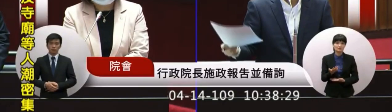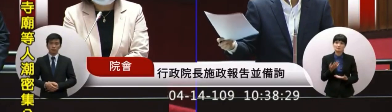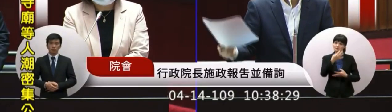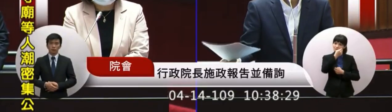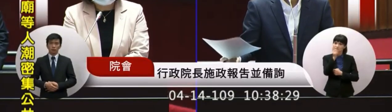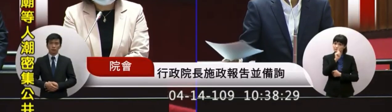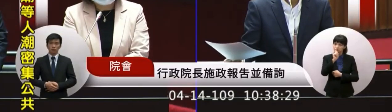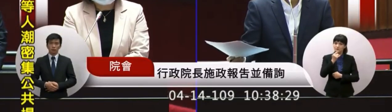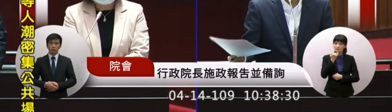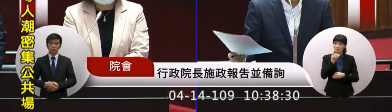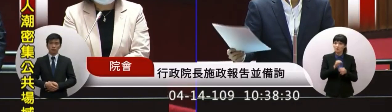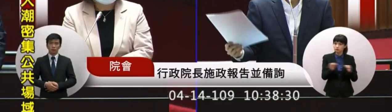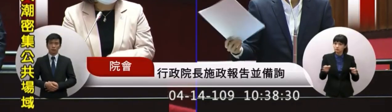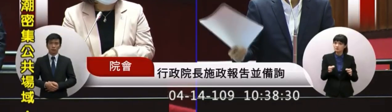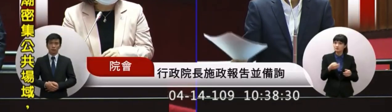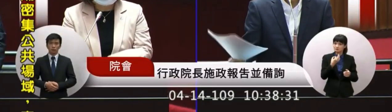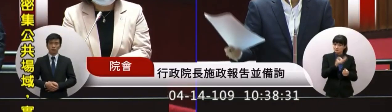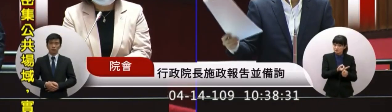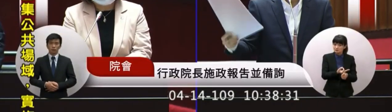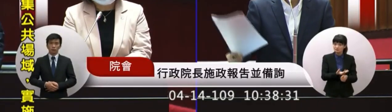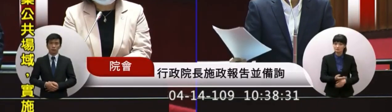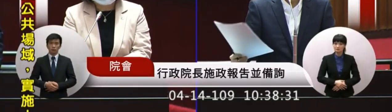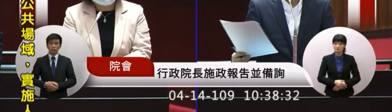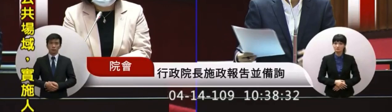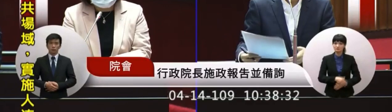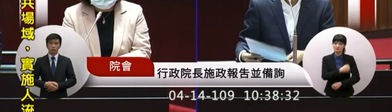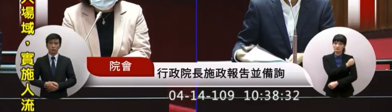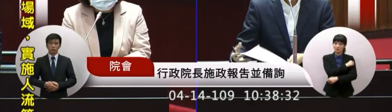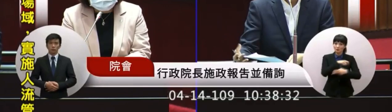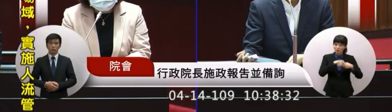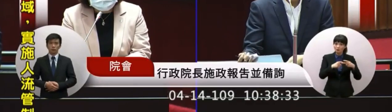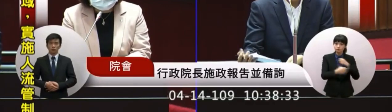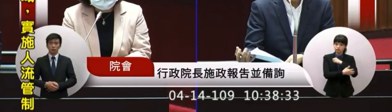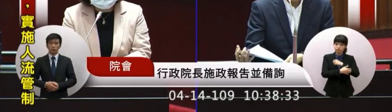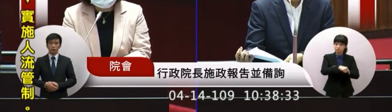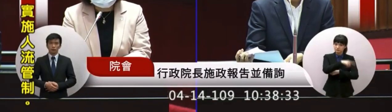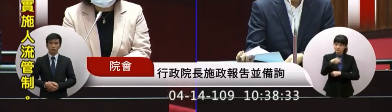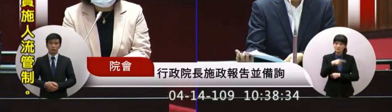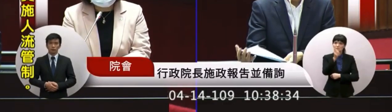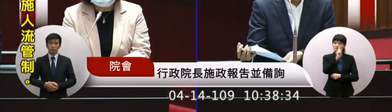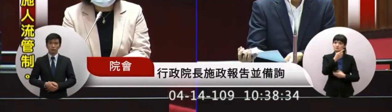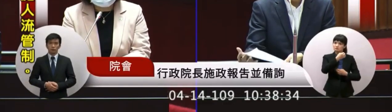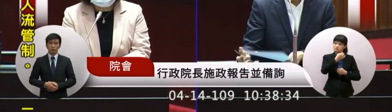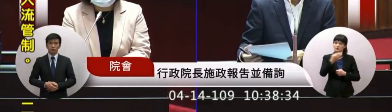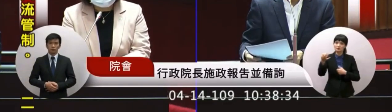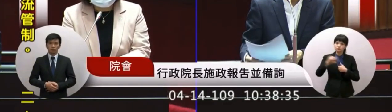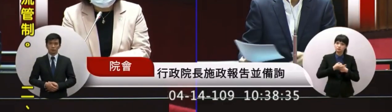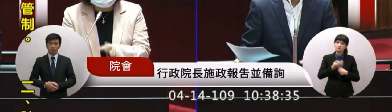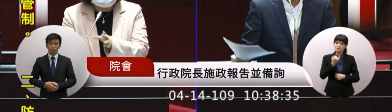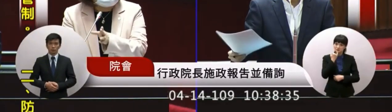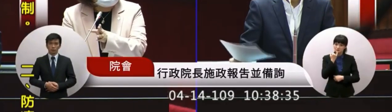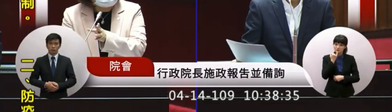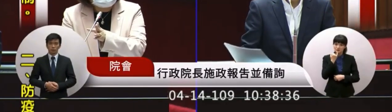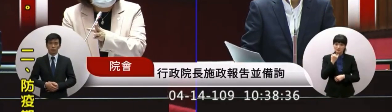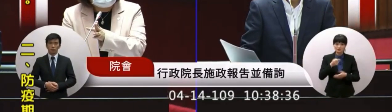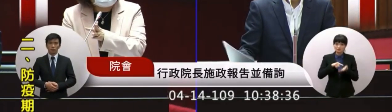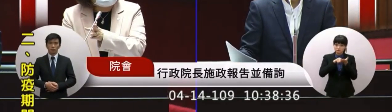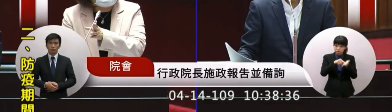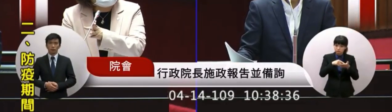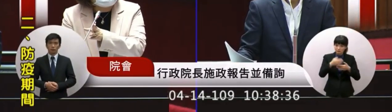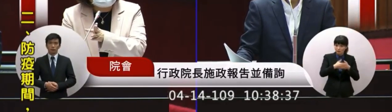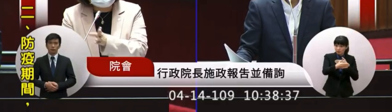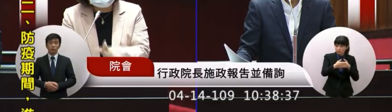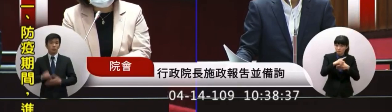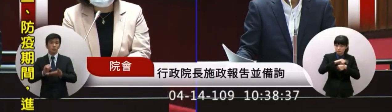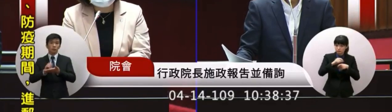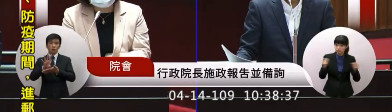以迅速的让他们到位？劳工到底什么时候可以领得到？这个申请流程多久多短？然后什么时候？